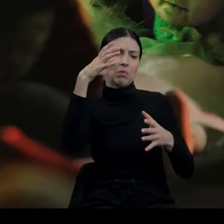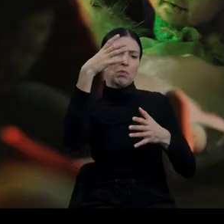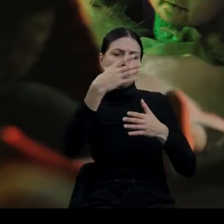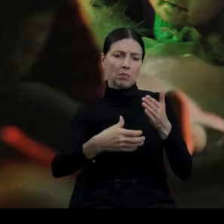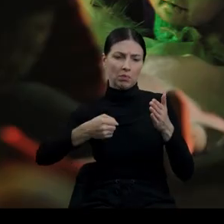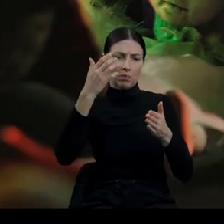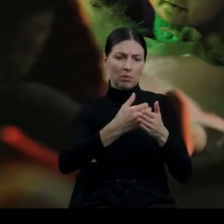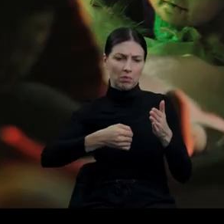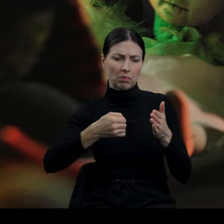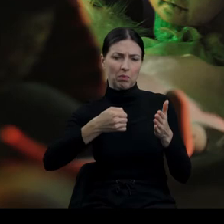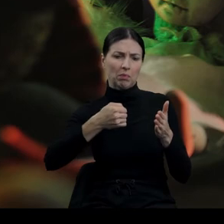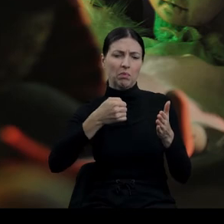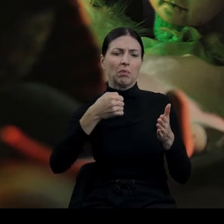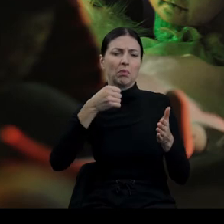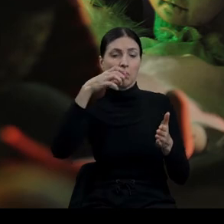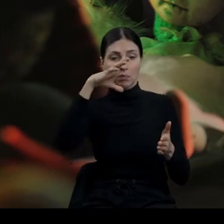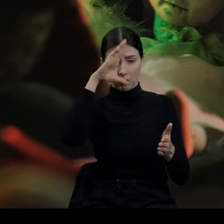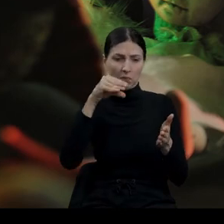Ciężko, prawda? Ciężko.